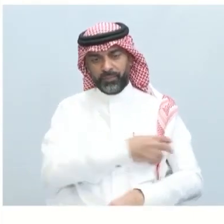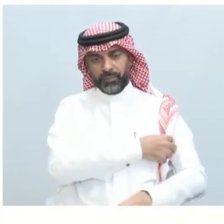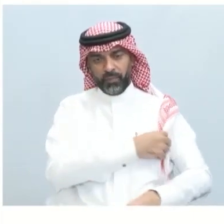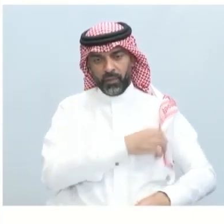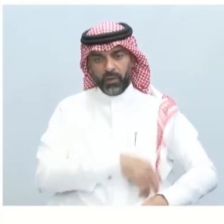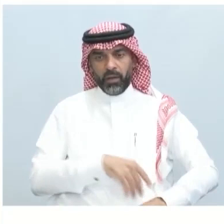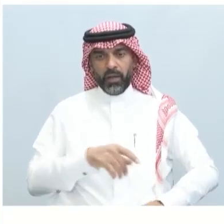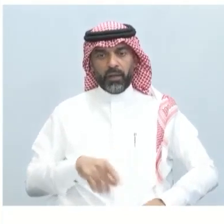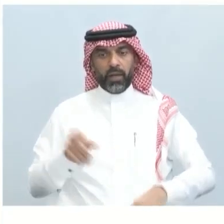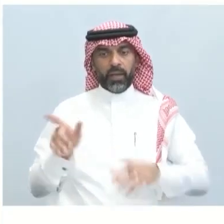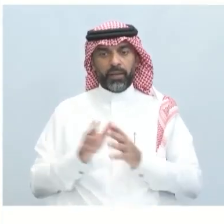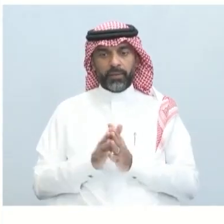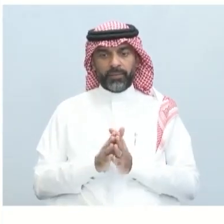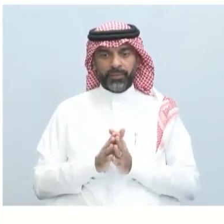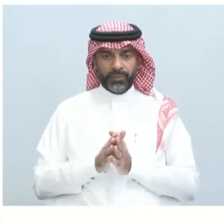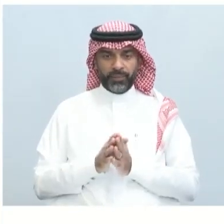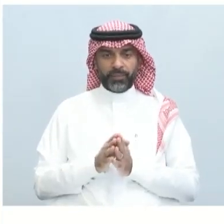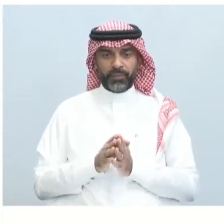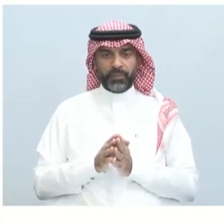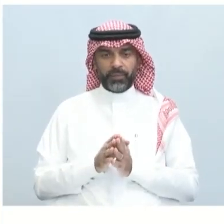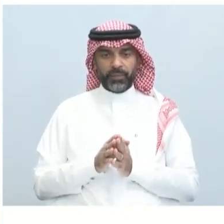إذن لإنشاء حساب على منصة الميلتشيب